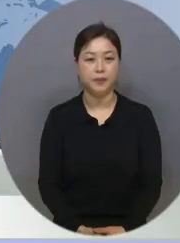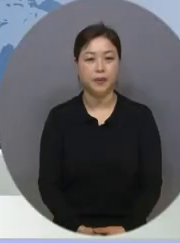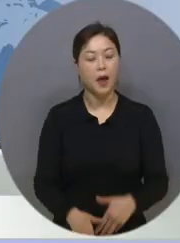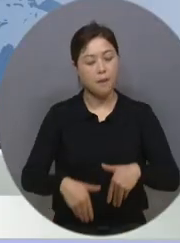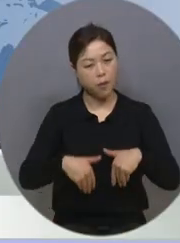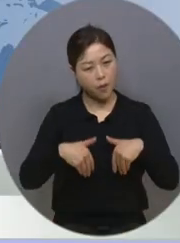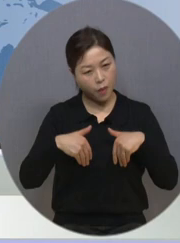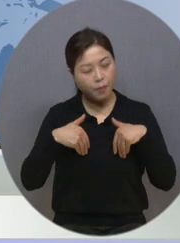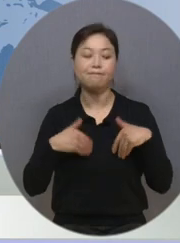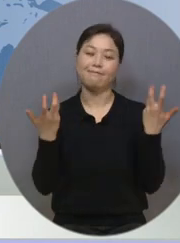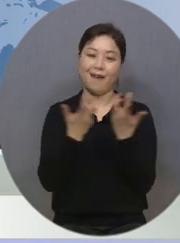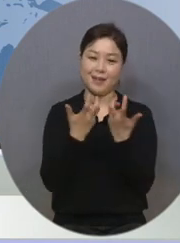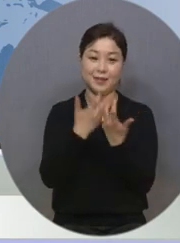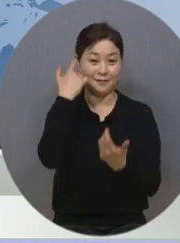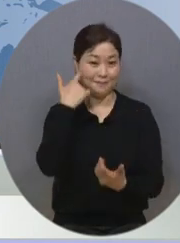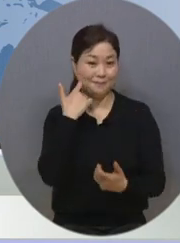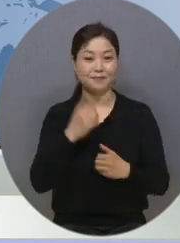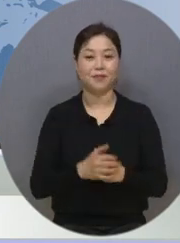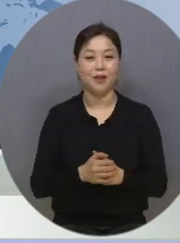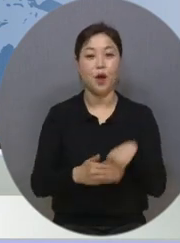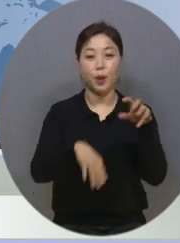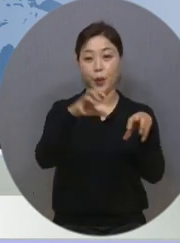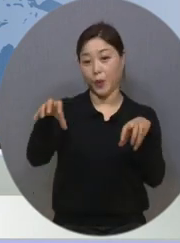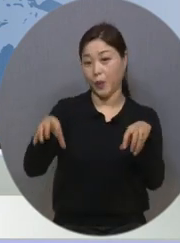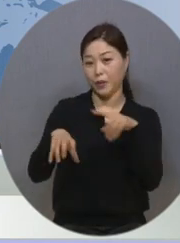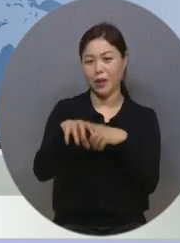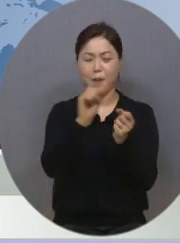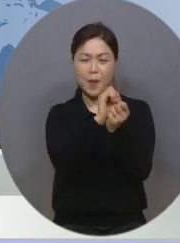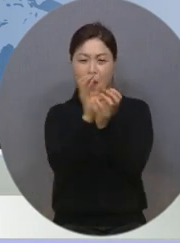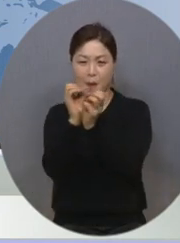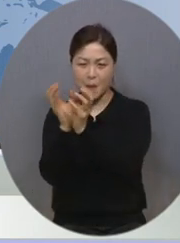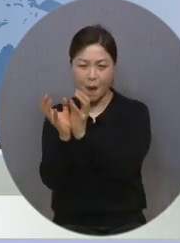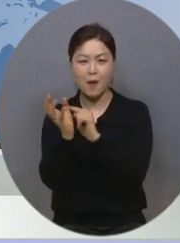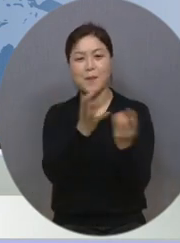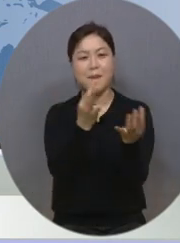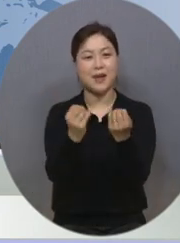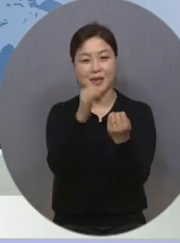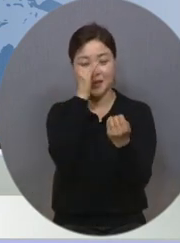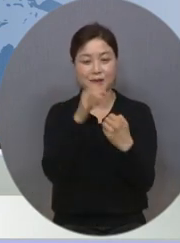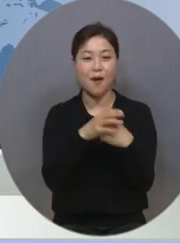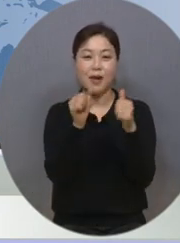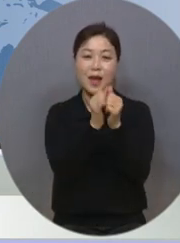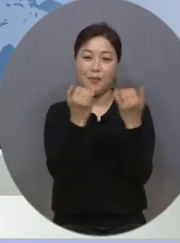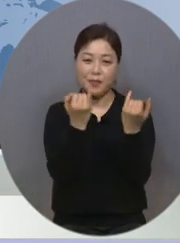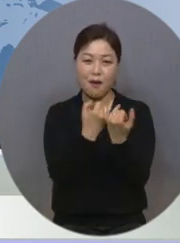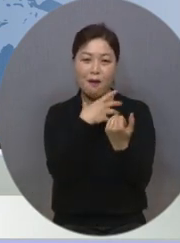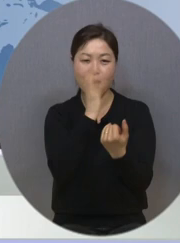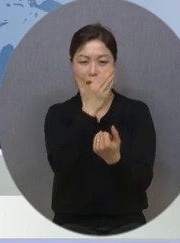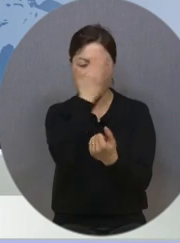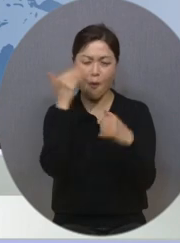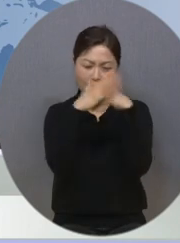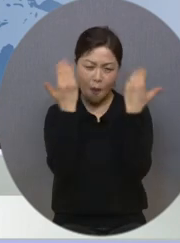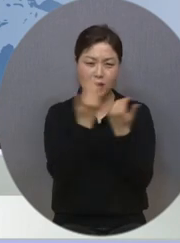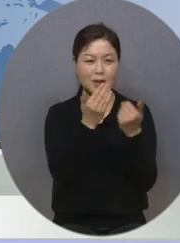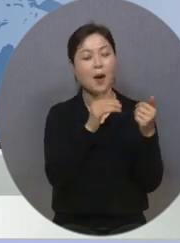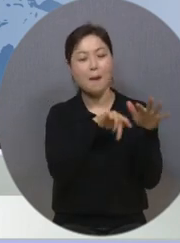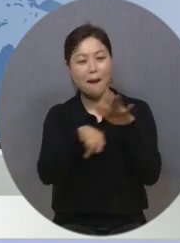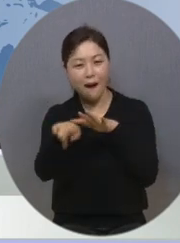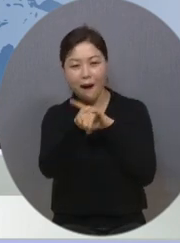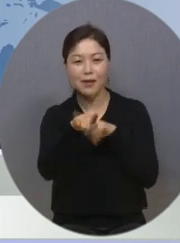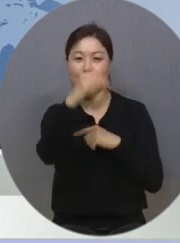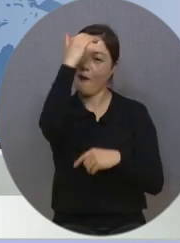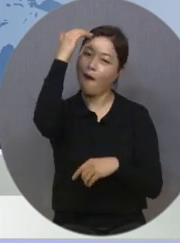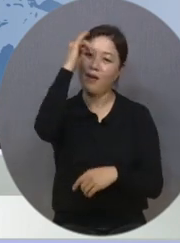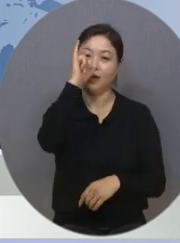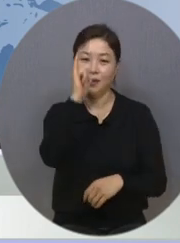봄기운이 완연한 요즘입니다. 이 거리마다 펼쳐진 봄꽃의 향연에 남녀노소, 나들이를 즐기는 많은 분들을 볼 수